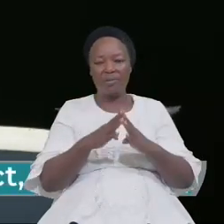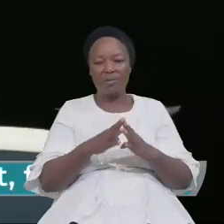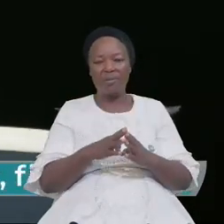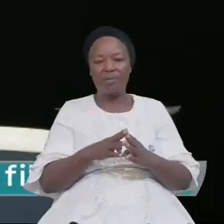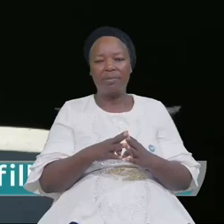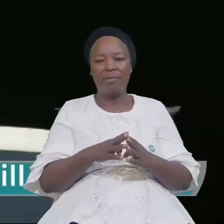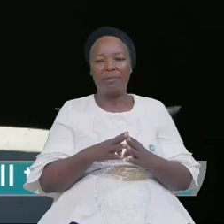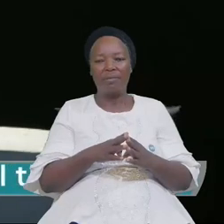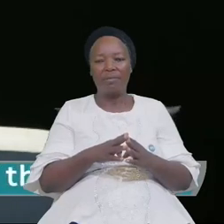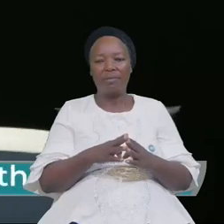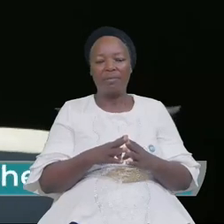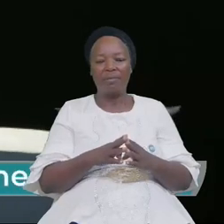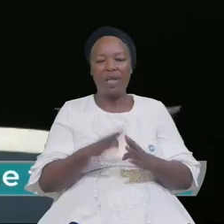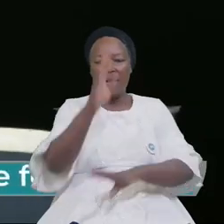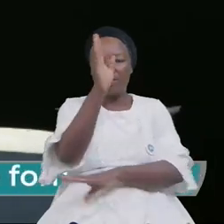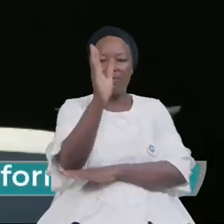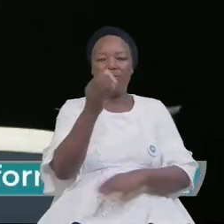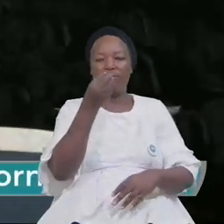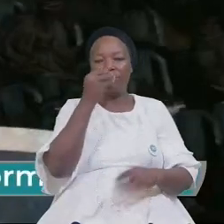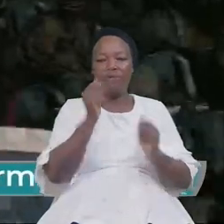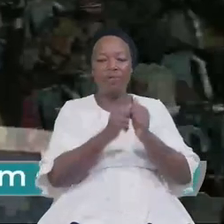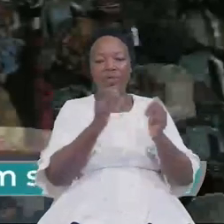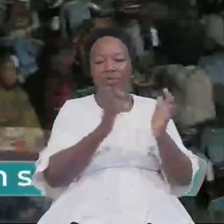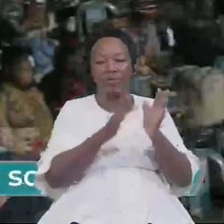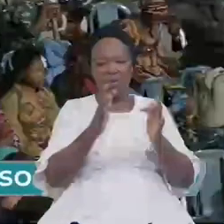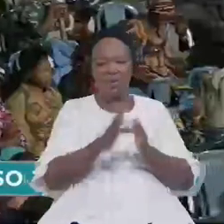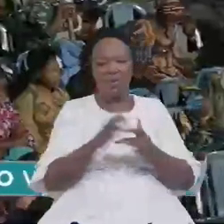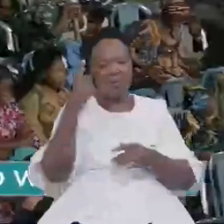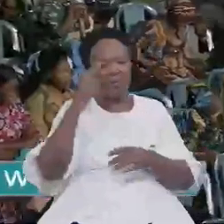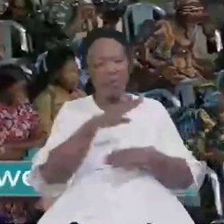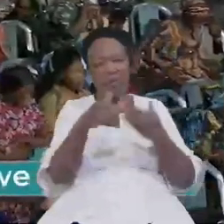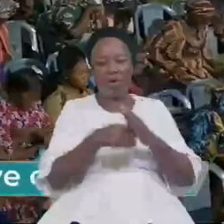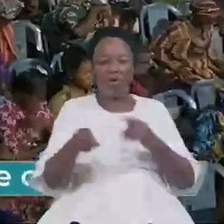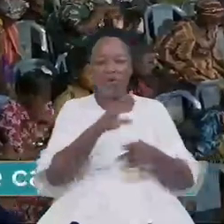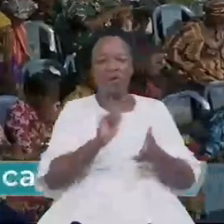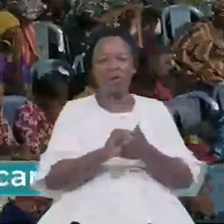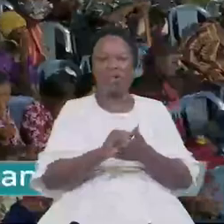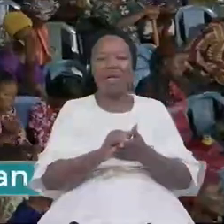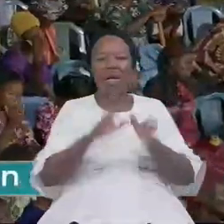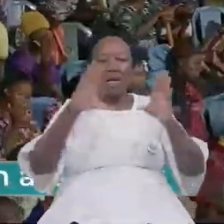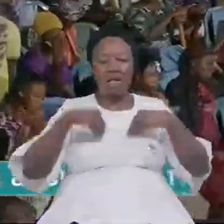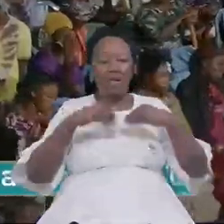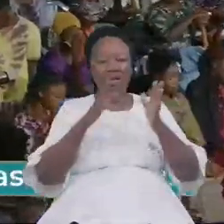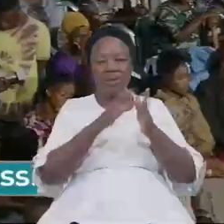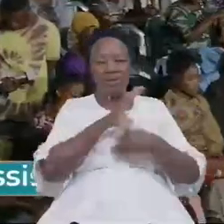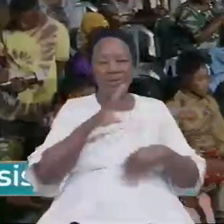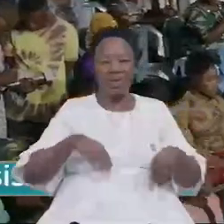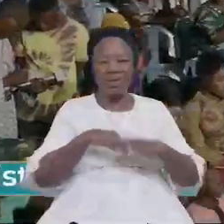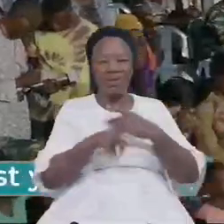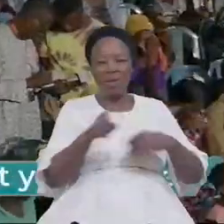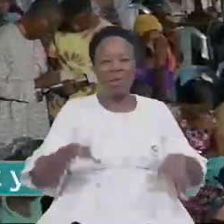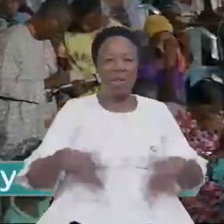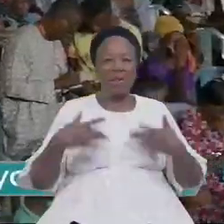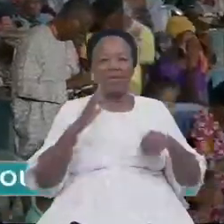Il y aura le déjeuner avec Jésus pour tous ceux qui ont donné leur vie à Christ depuis le